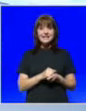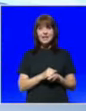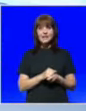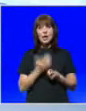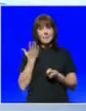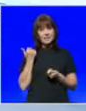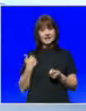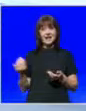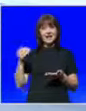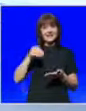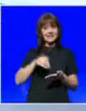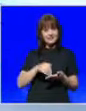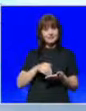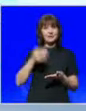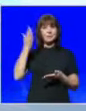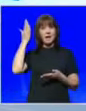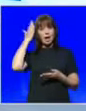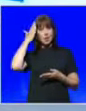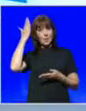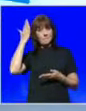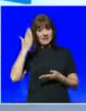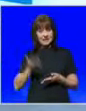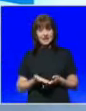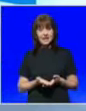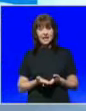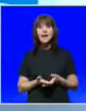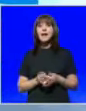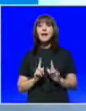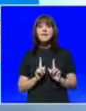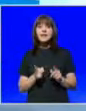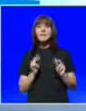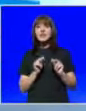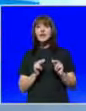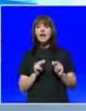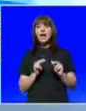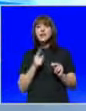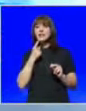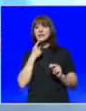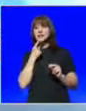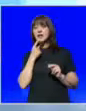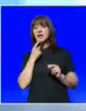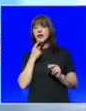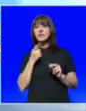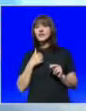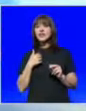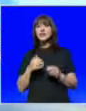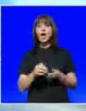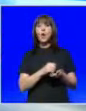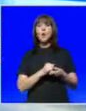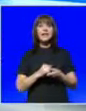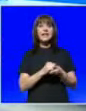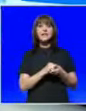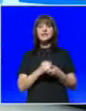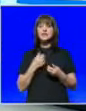аз да стъпя в тази длъжност. Но трябва да кажа, че в рамките на отделните образователни организации има